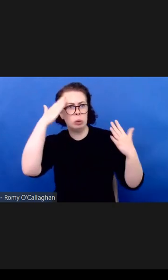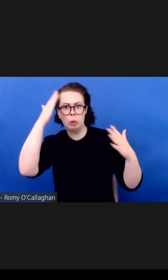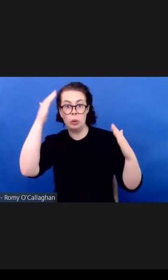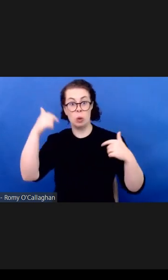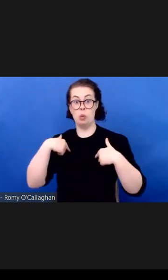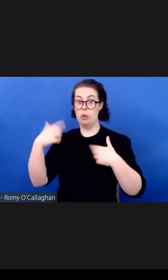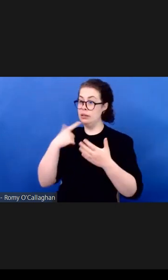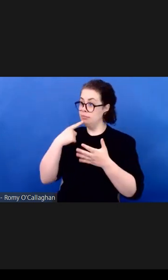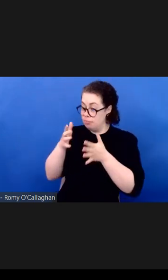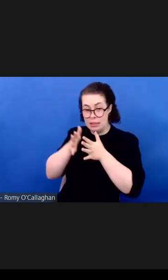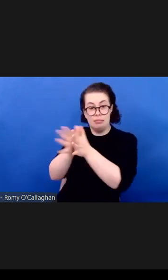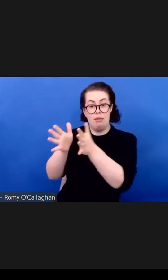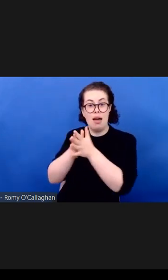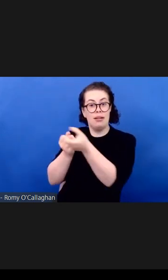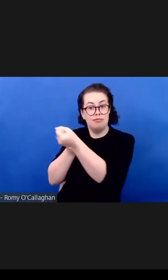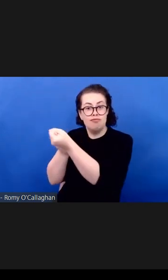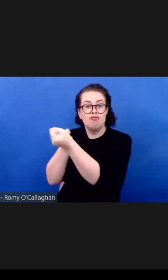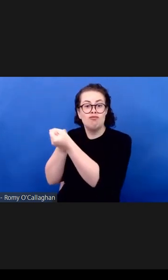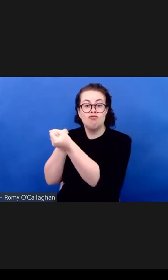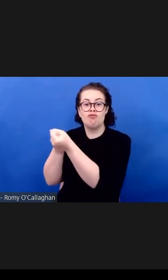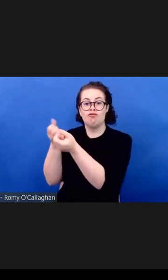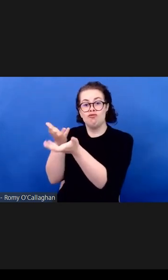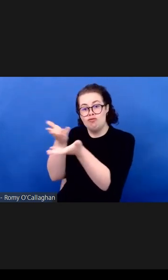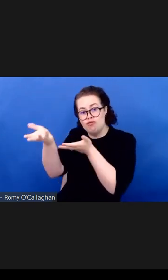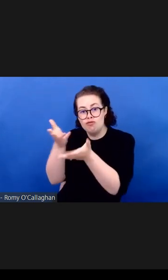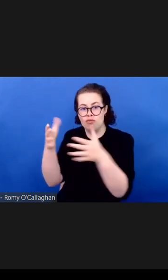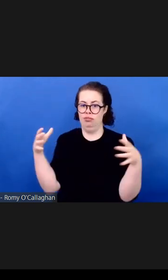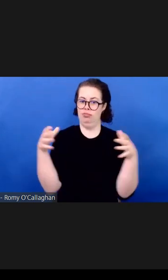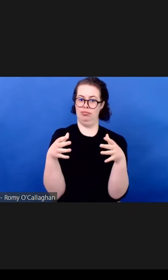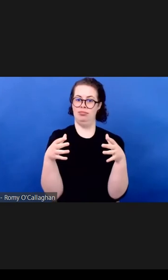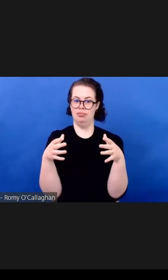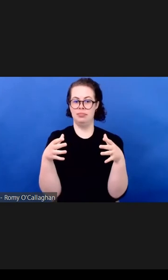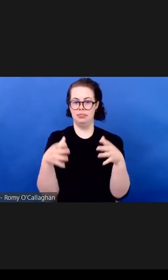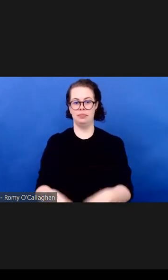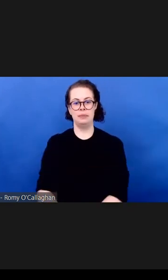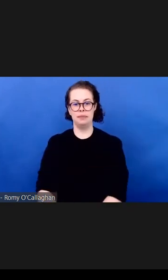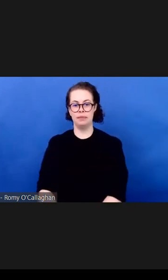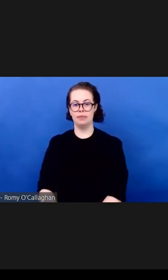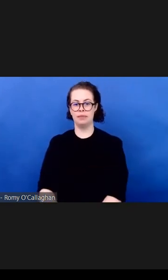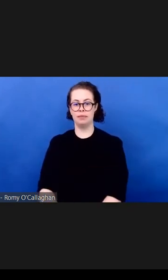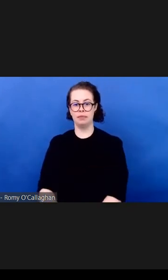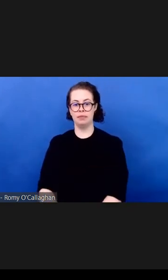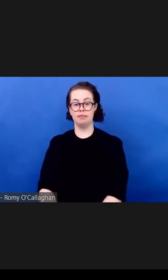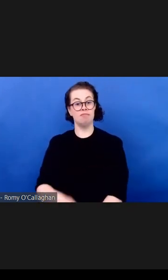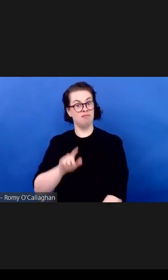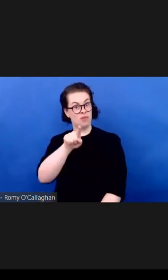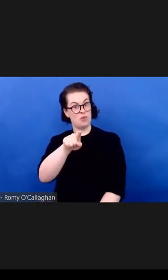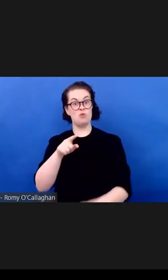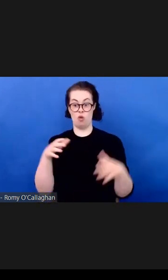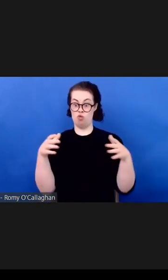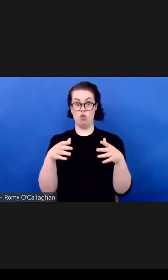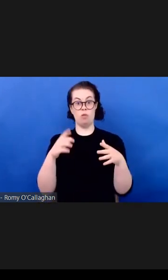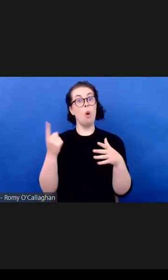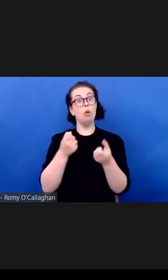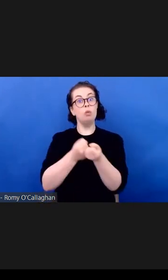জানি না, তাকে আমরা সাহায্য করব, এইভাবে করে বুঝাইয়া আমাদের দলে আনতে হবে। দিদি আপনারা যে দল তৈরি করেছেন